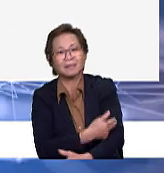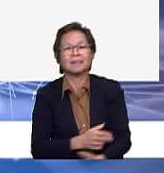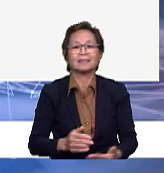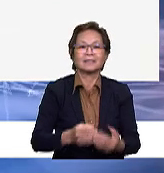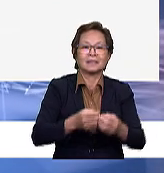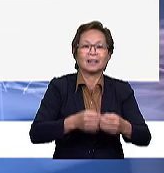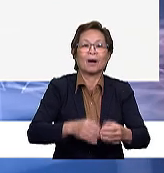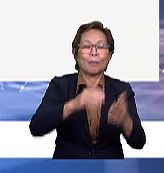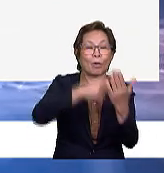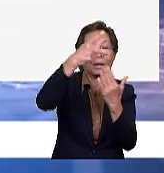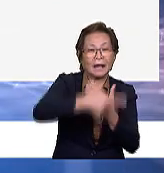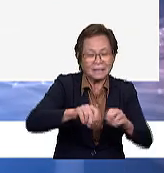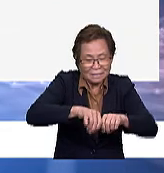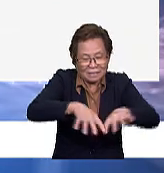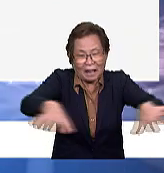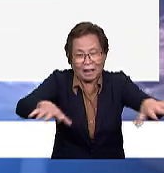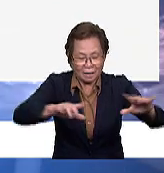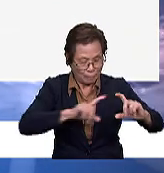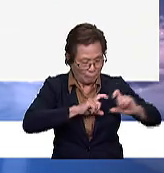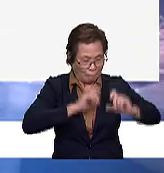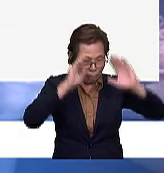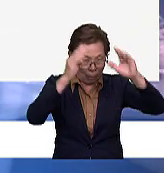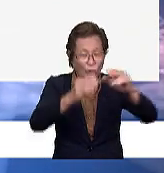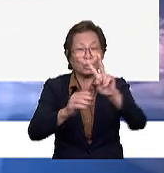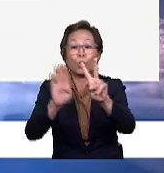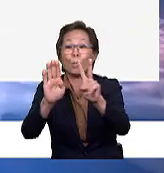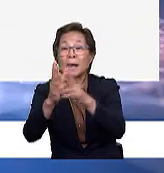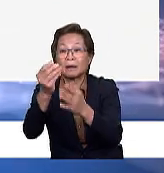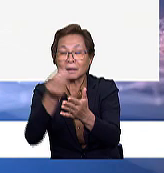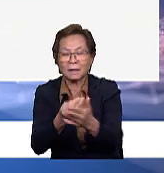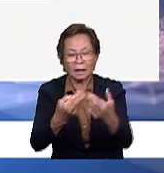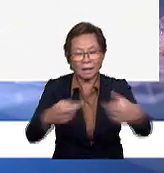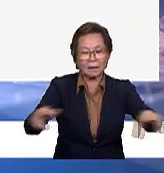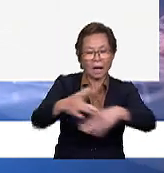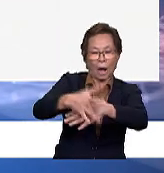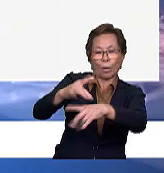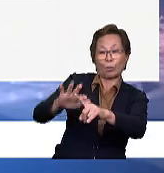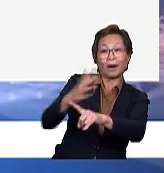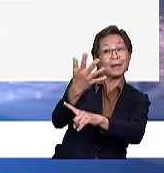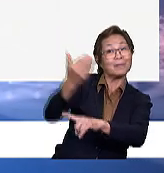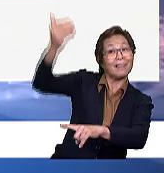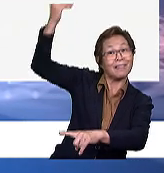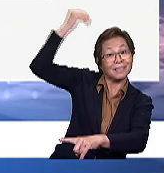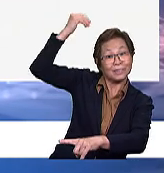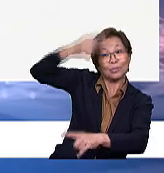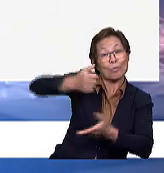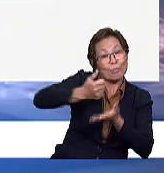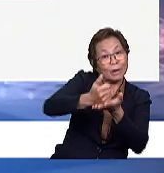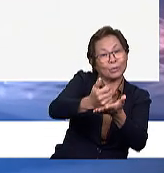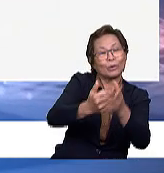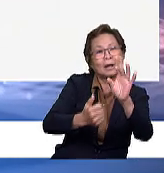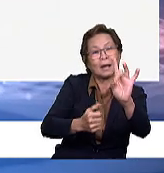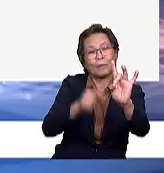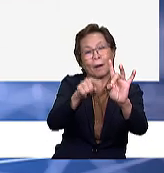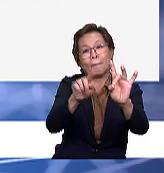jaringan prihatin bernilai 2bln dingin yang juga dilancarkan pada awal Mei lalu bagi membantu